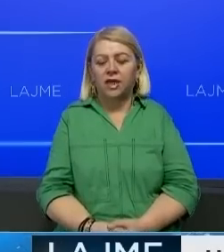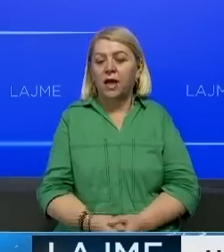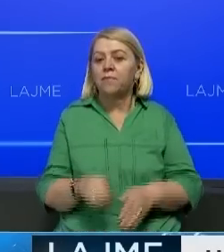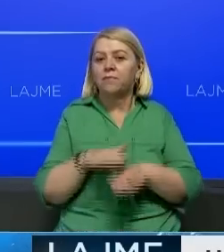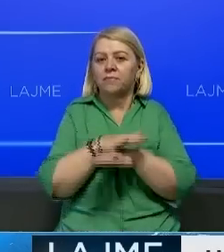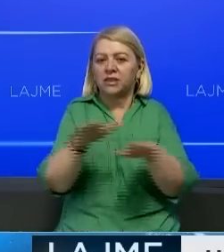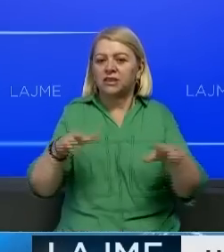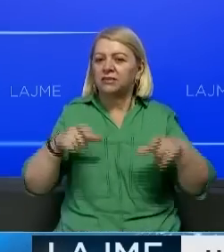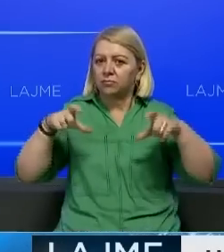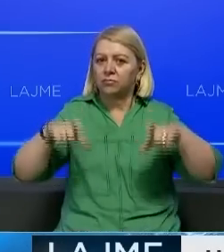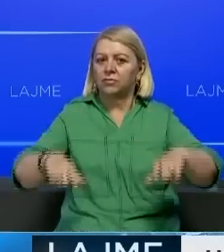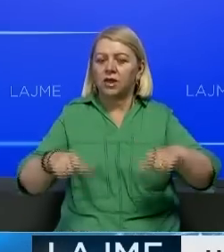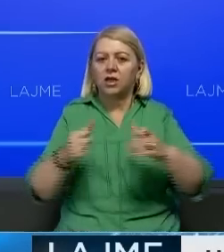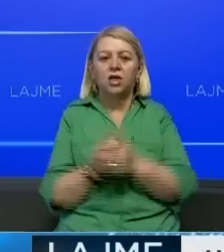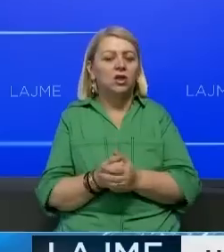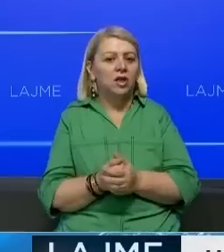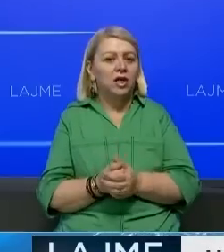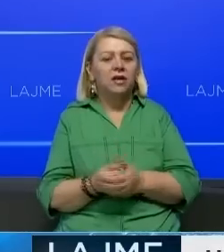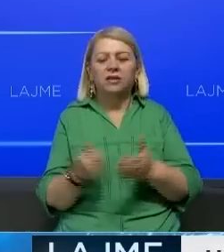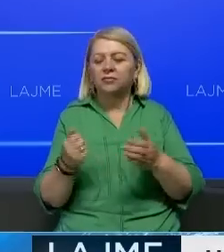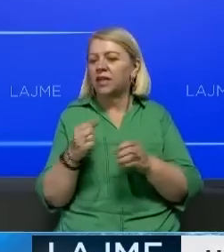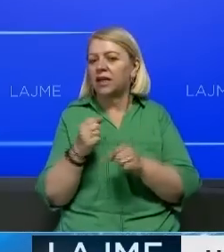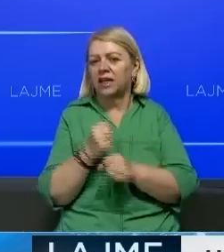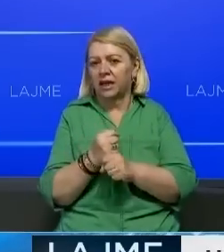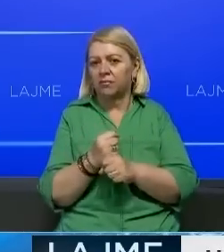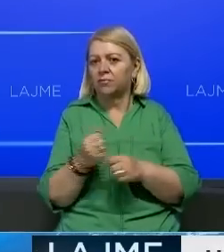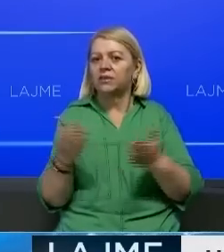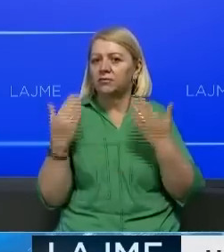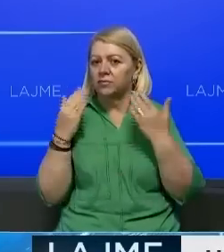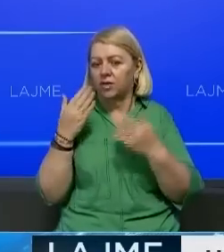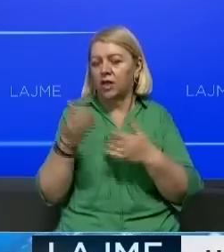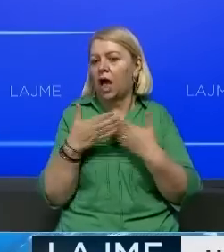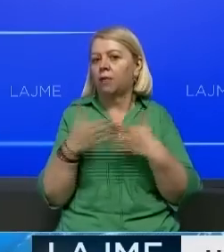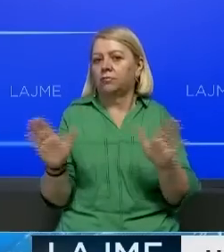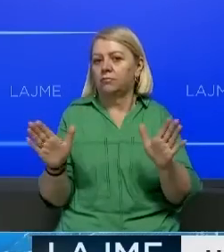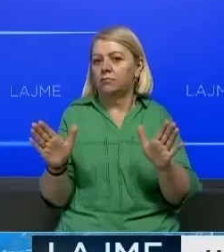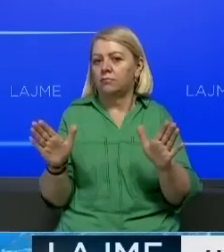Pishina vetë me publike, ajo e Gërmiz ka hapur dyert për qytetarë.